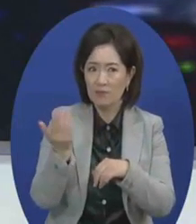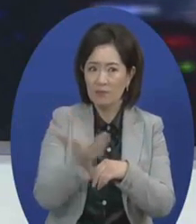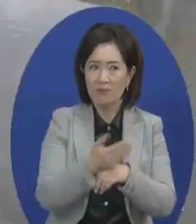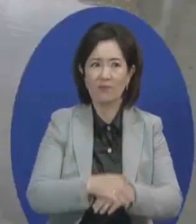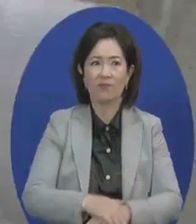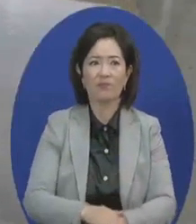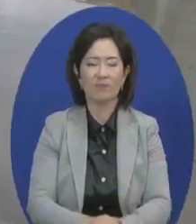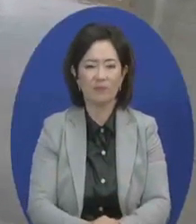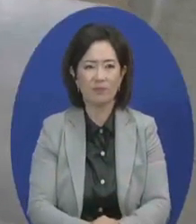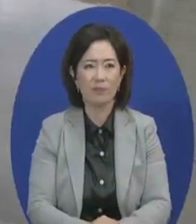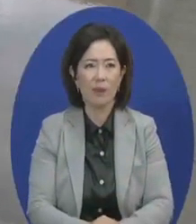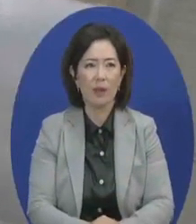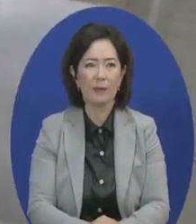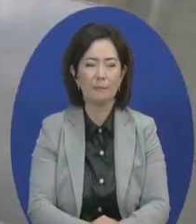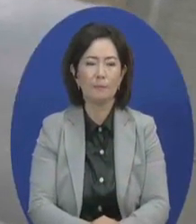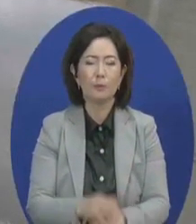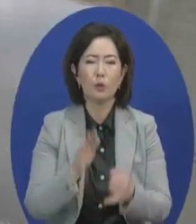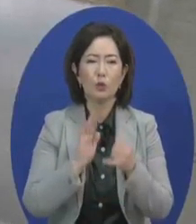хэлж байна.